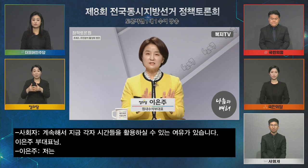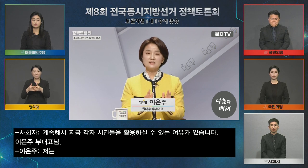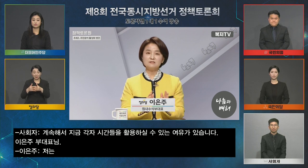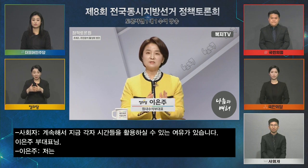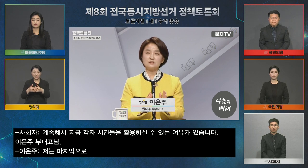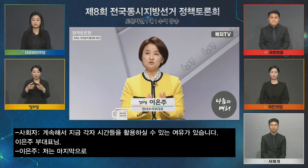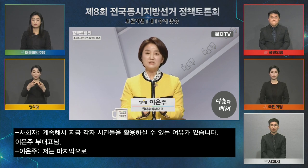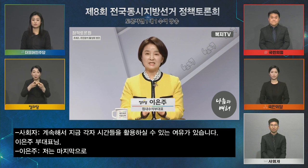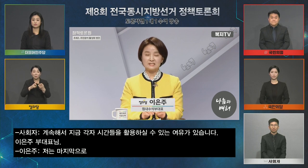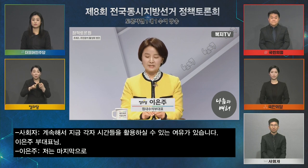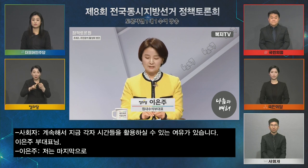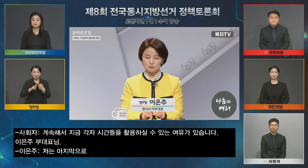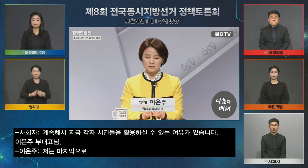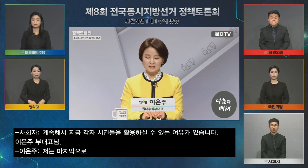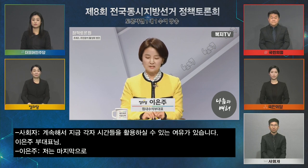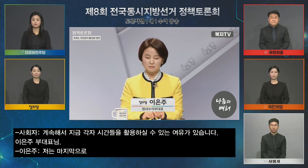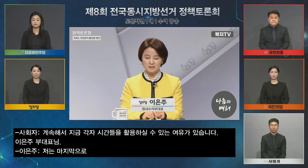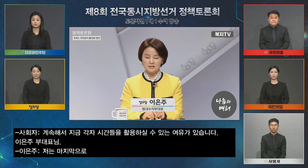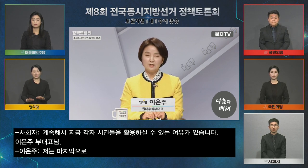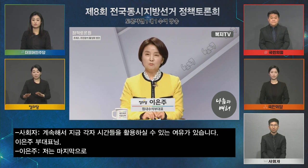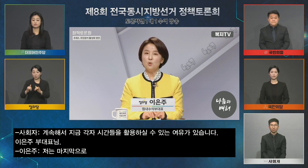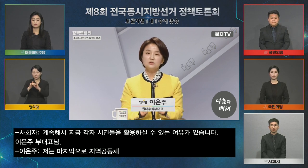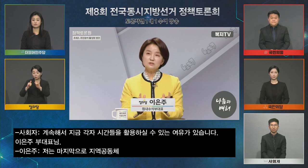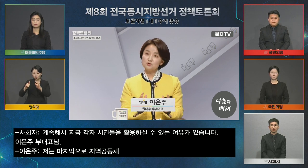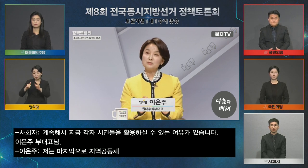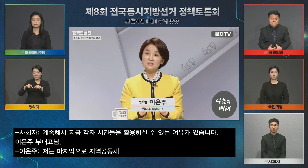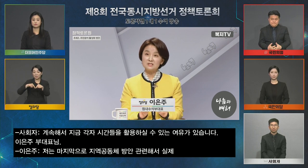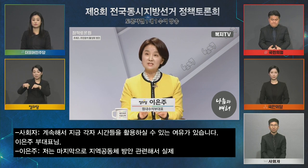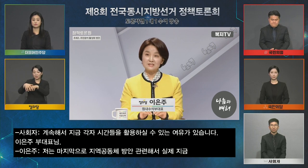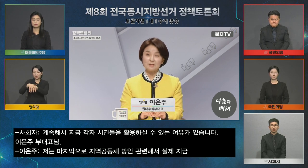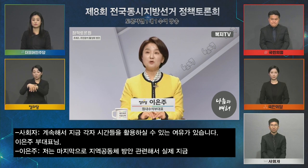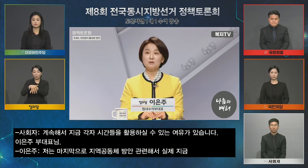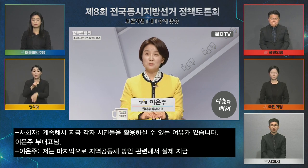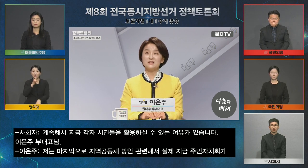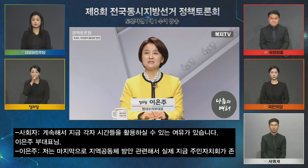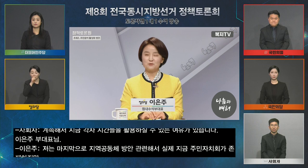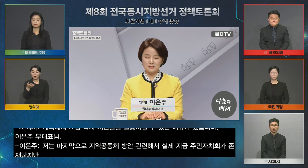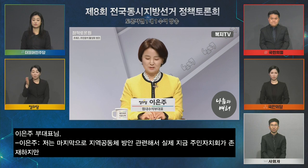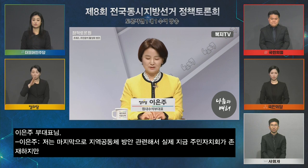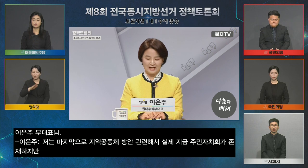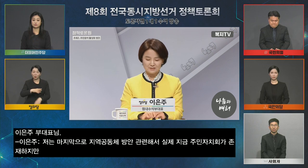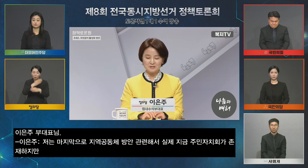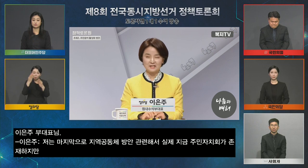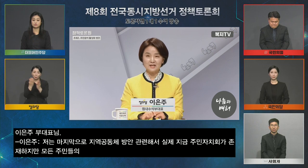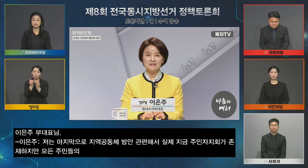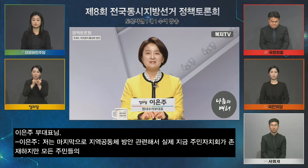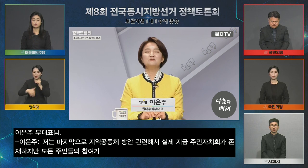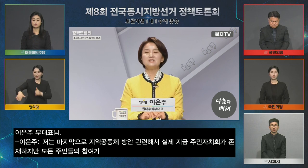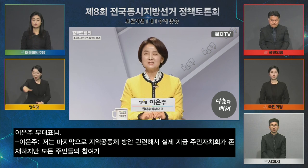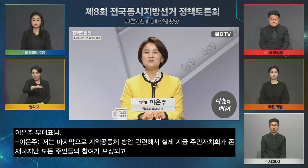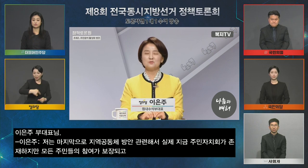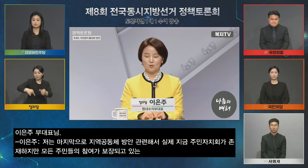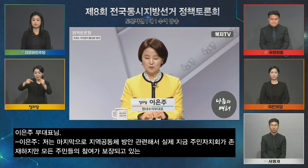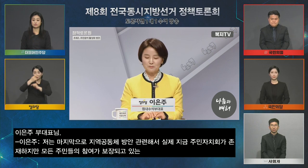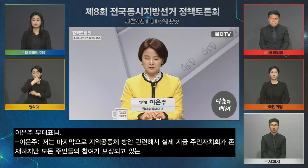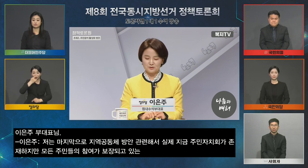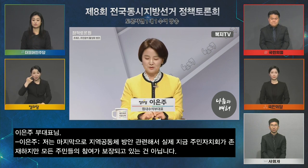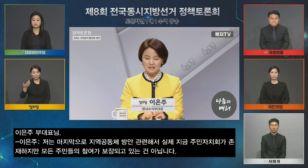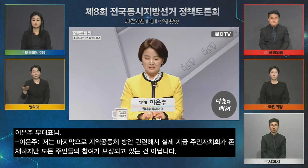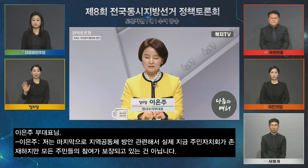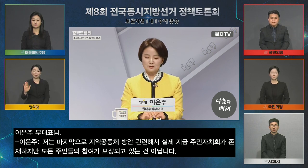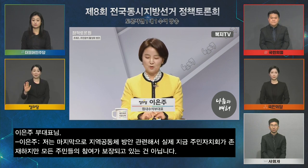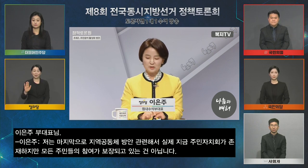실제 지금 주민자치회가 존재하지만 모든 주민들의 참여가 보장되고 있는 건 아닙니다. 그리고 실제적으로